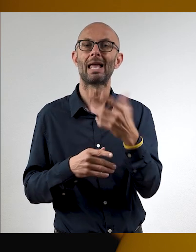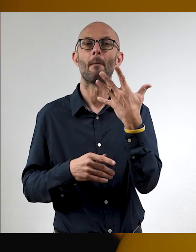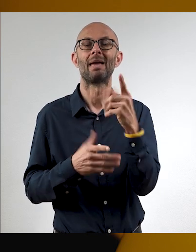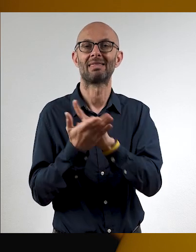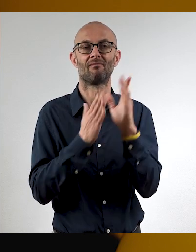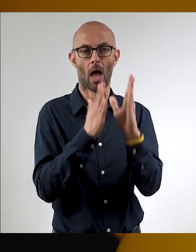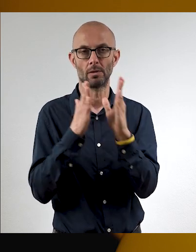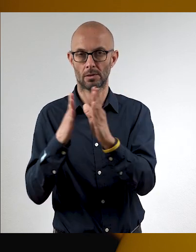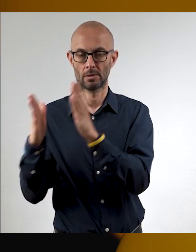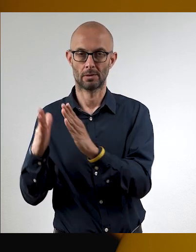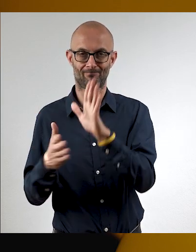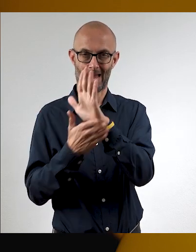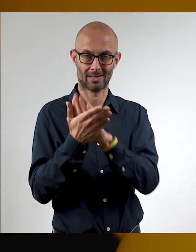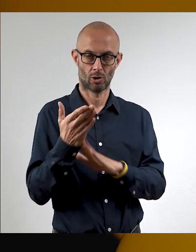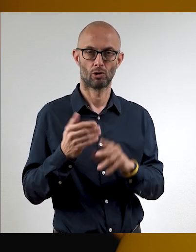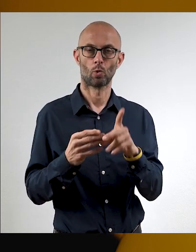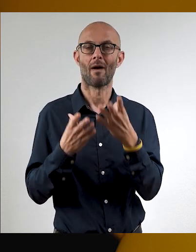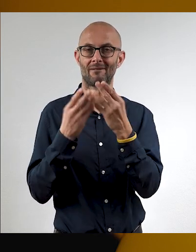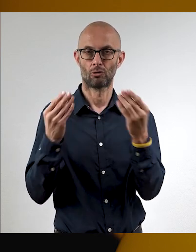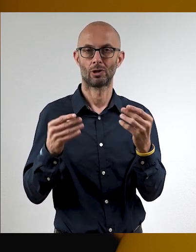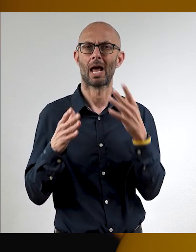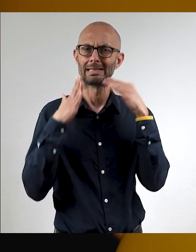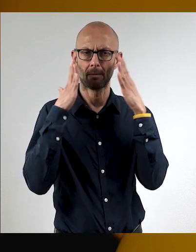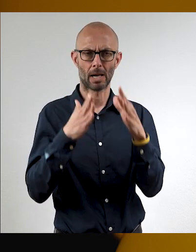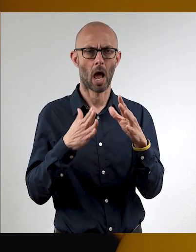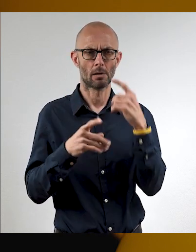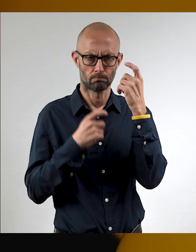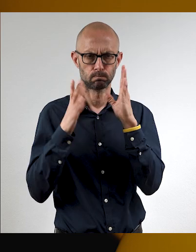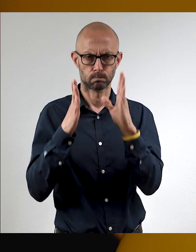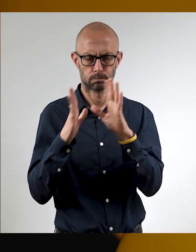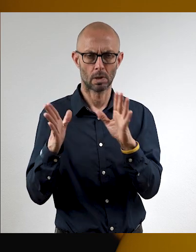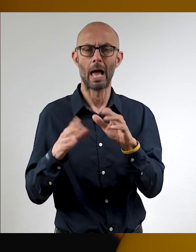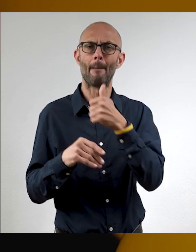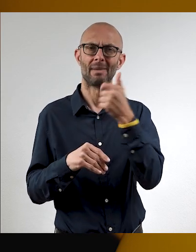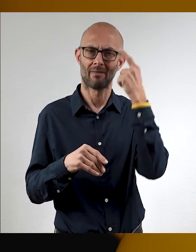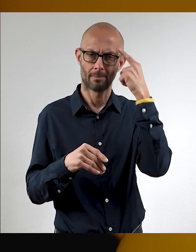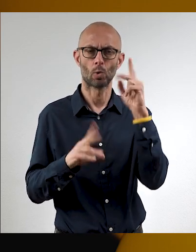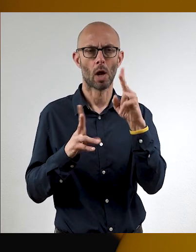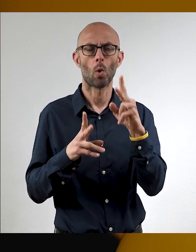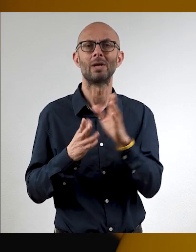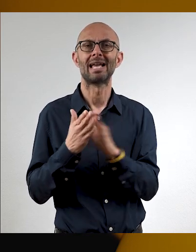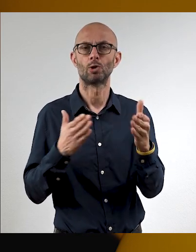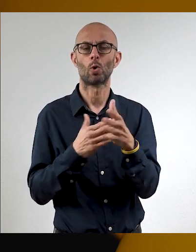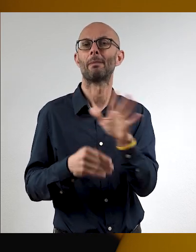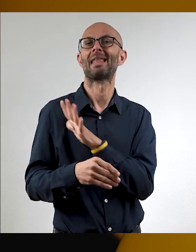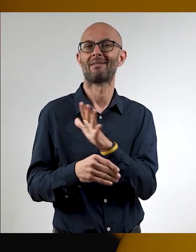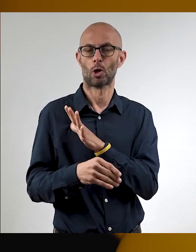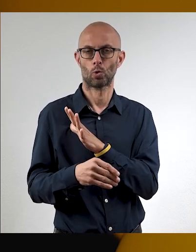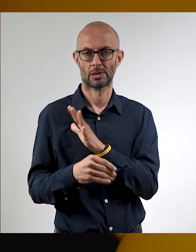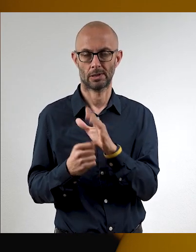pet faz. Na začetku je večina zbrana, prisebna. Prva misel je, kako se izognem